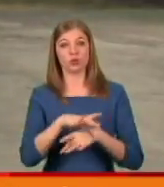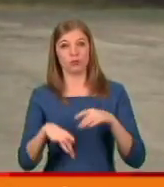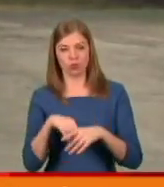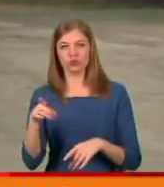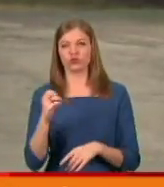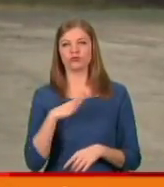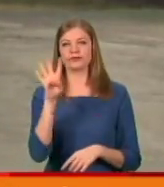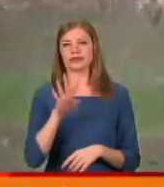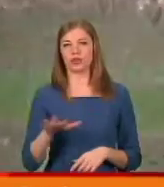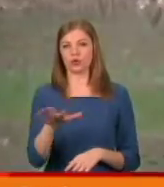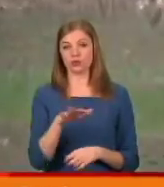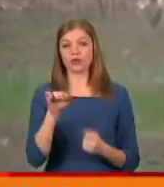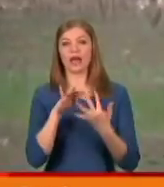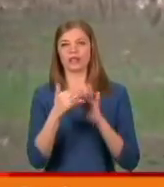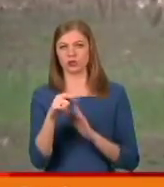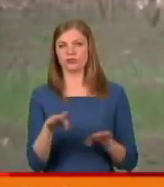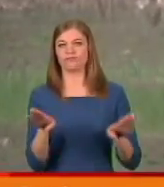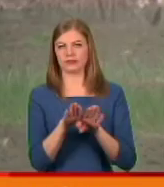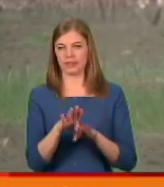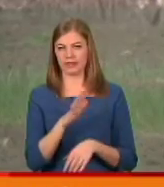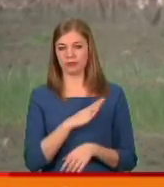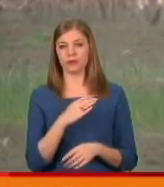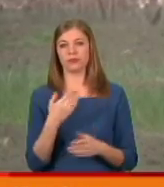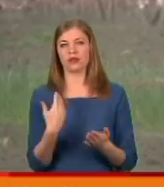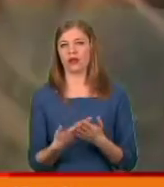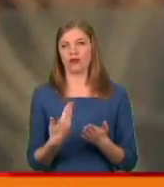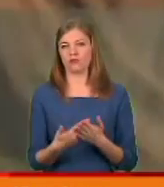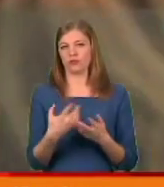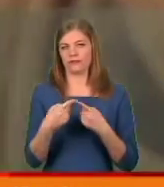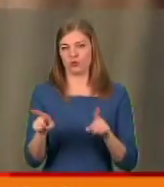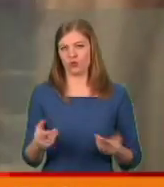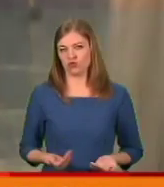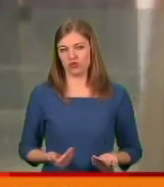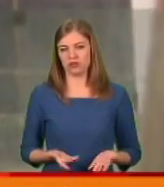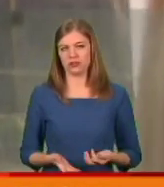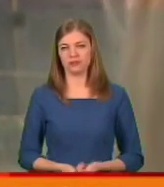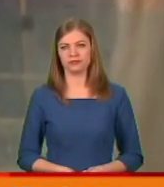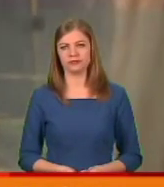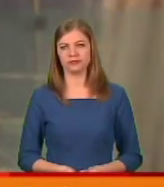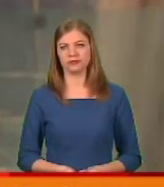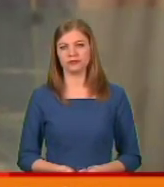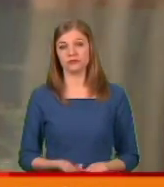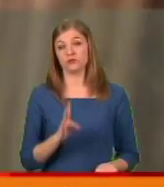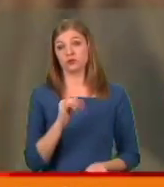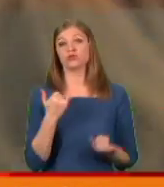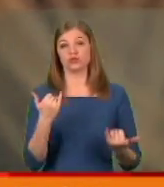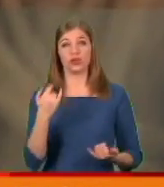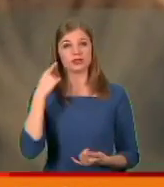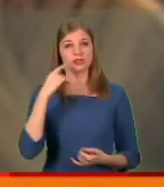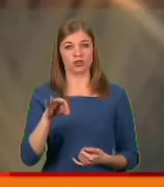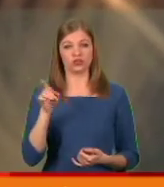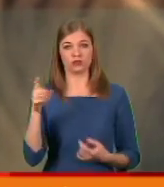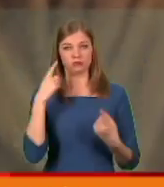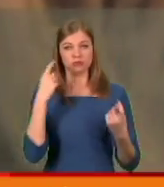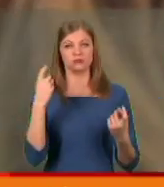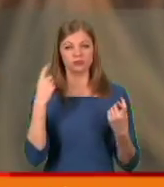був сірою зоною, а село – закритого типу. Як будто в другій житті. І ось зараз от слышно, от якщо